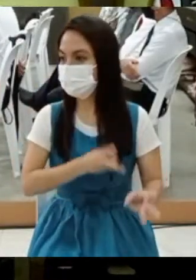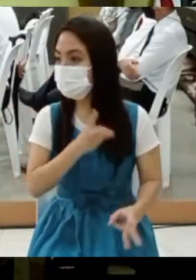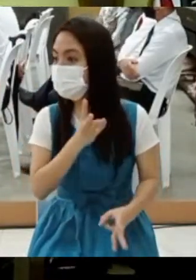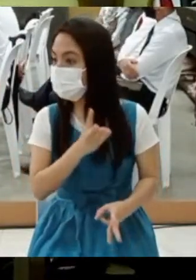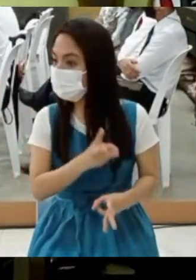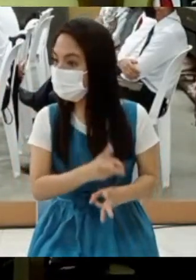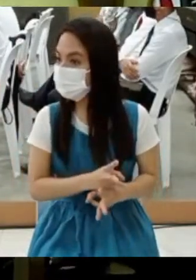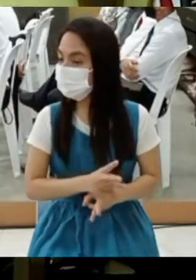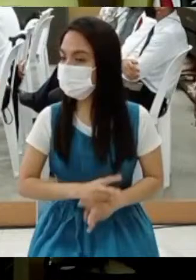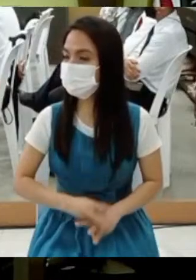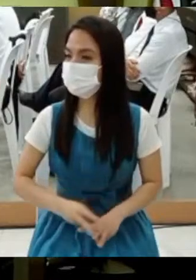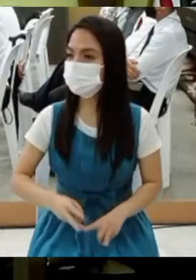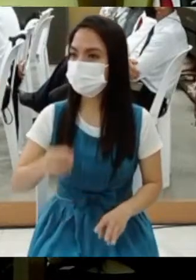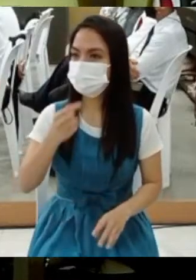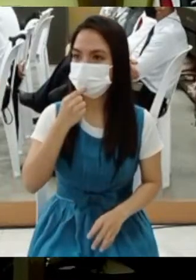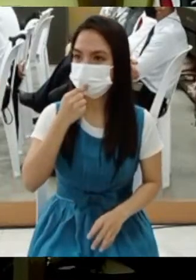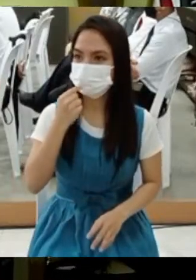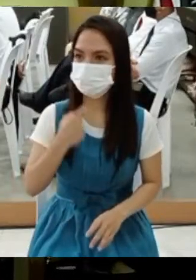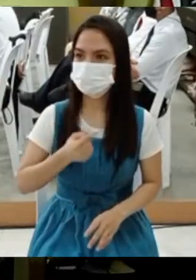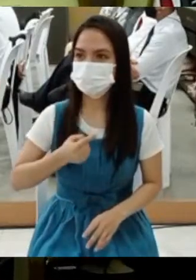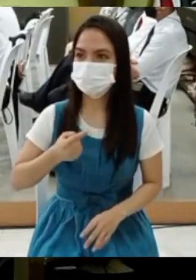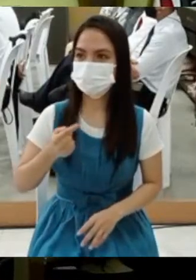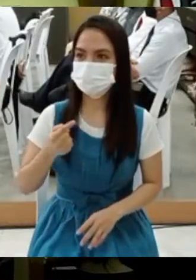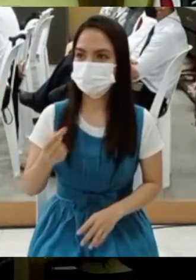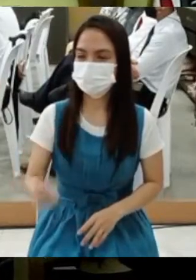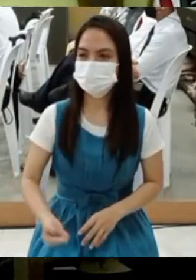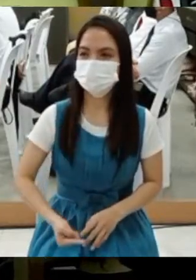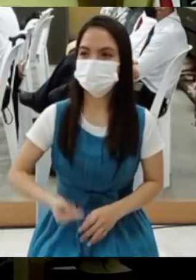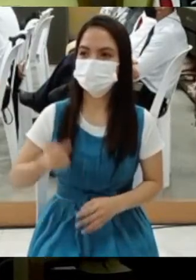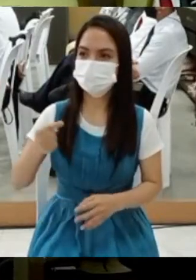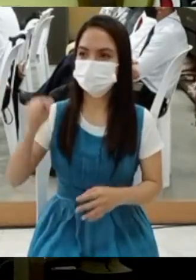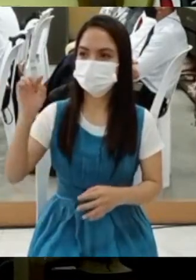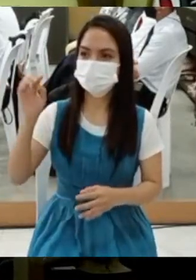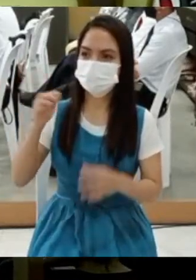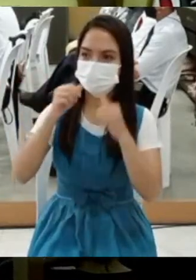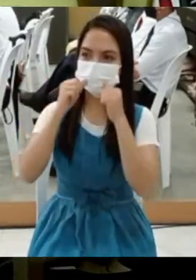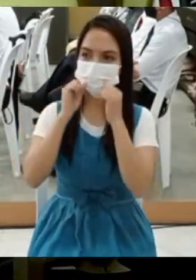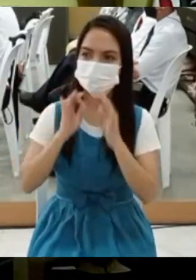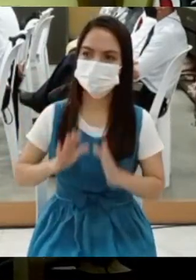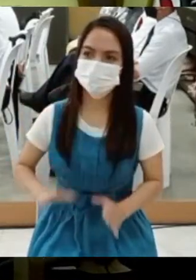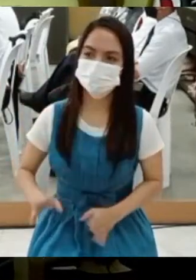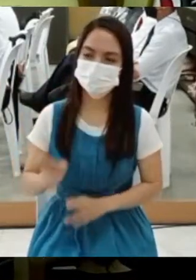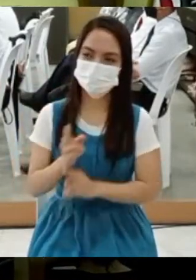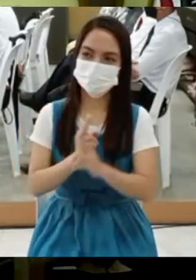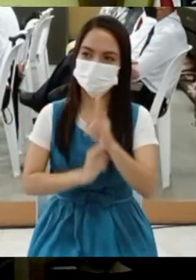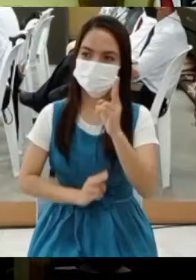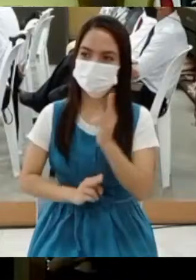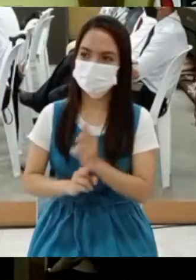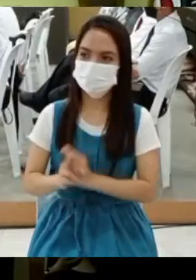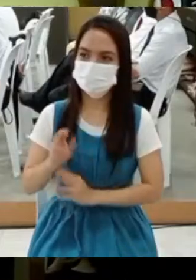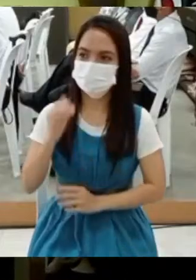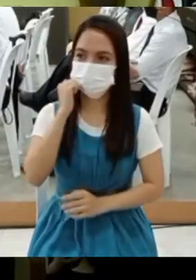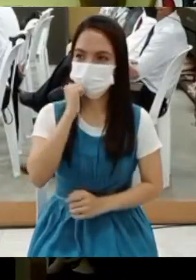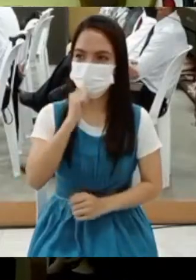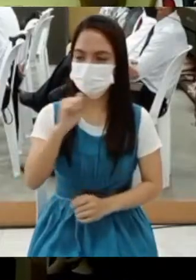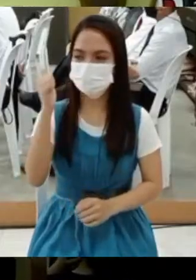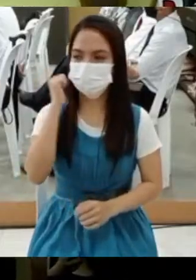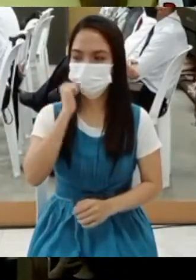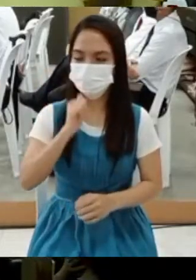sangkatauhan, tinig niyang maamot mapagpalang kamay, sa tuwing ay malapit